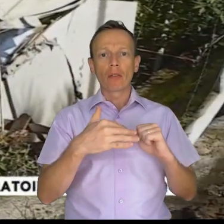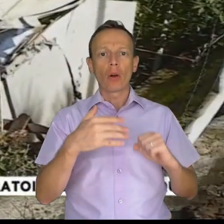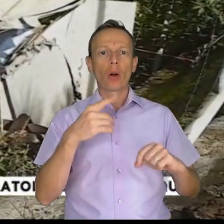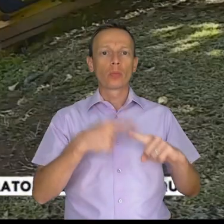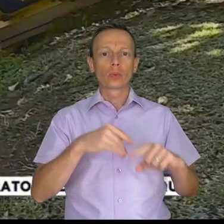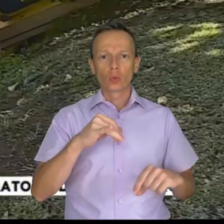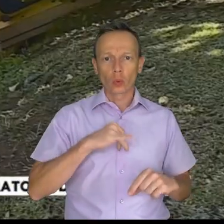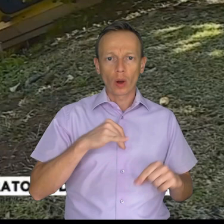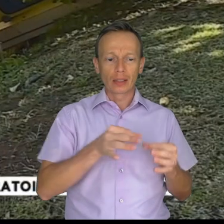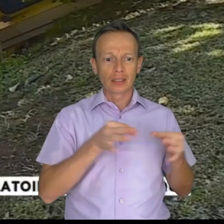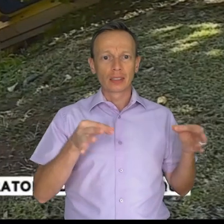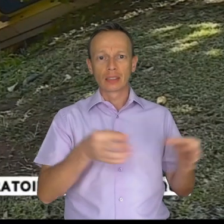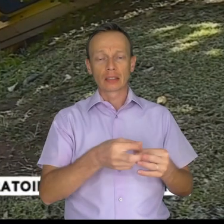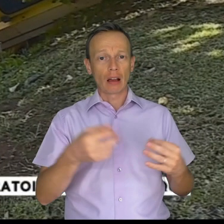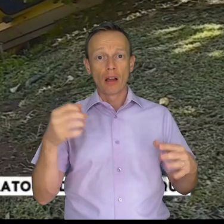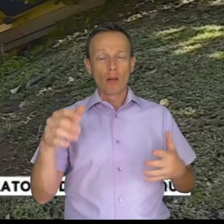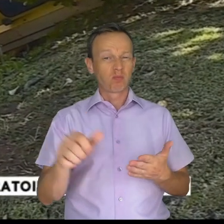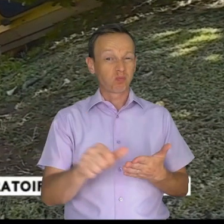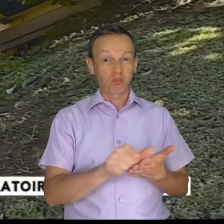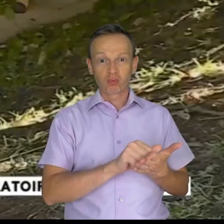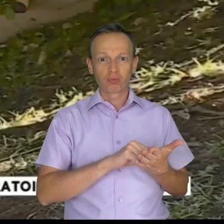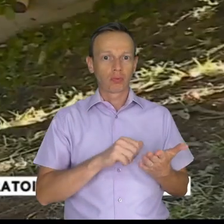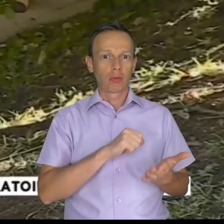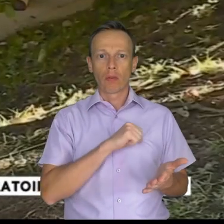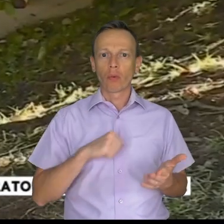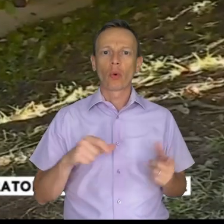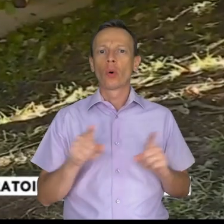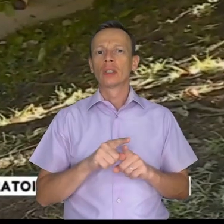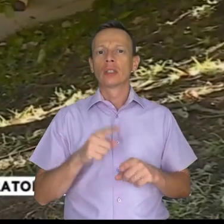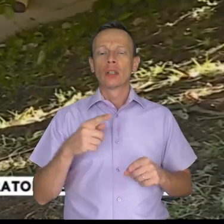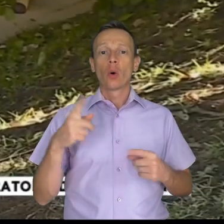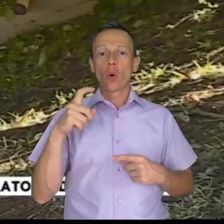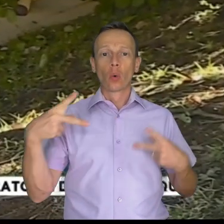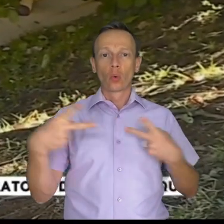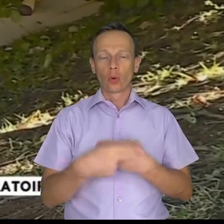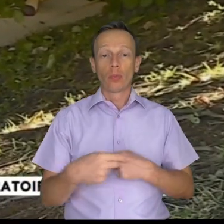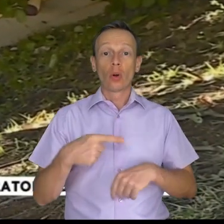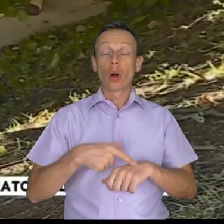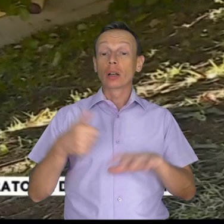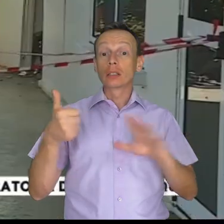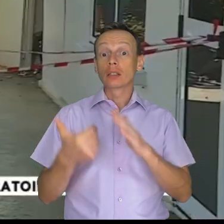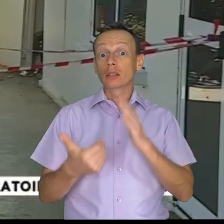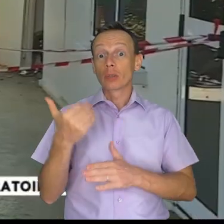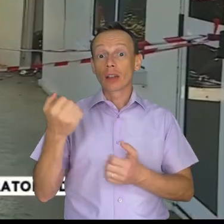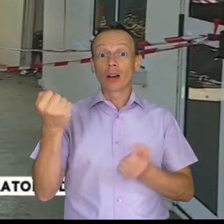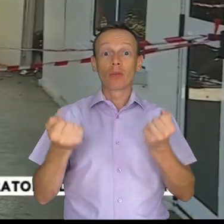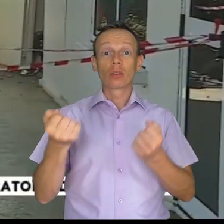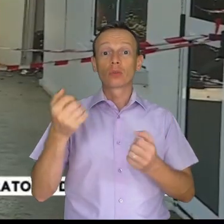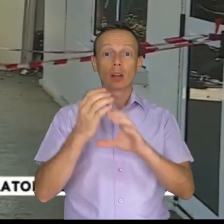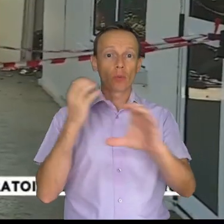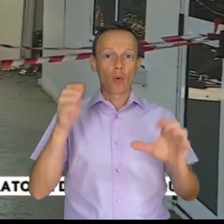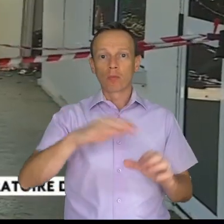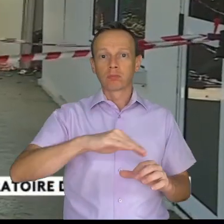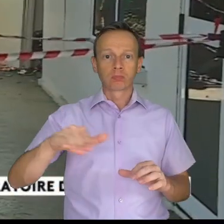toilettes sont bien ravagées, entraînant une coupure d'eau. Il était 6 heures ce matin lorsque le véhicule se gare sur le bas-côté de la